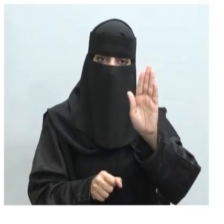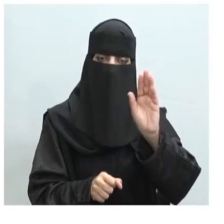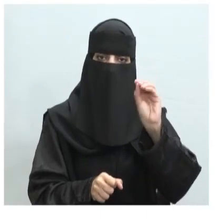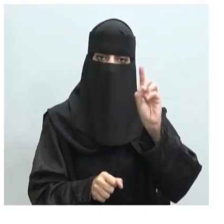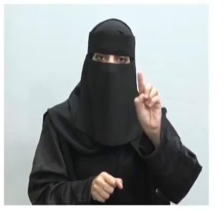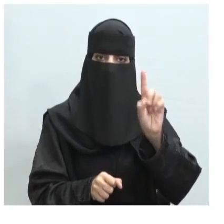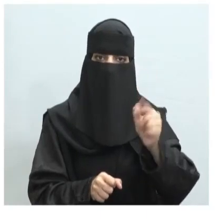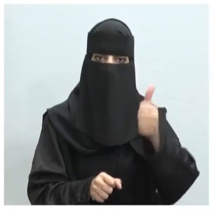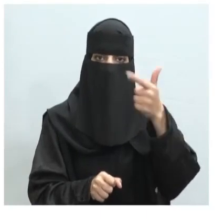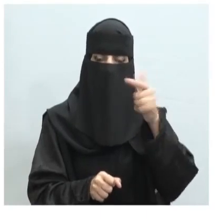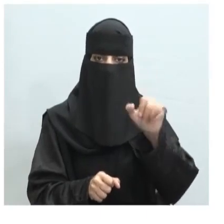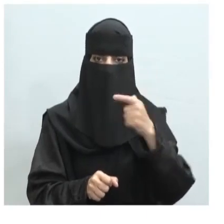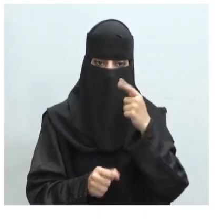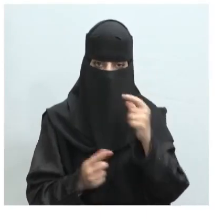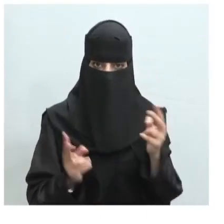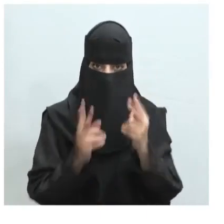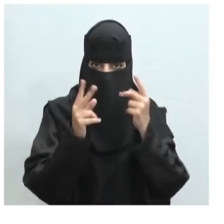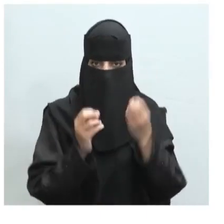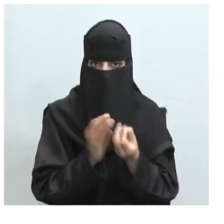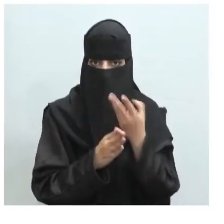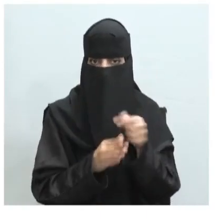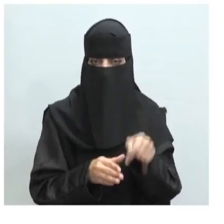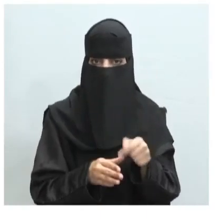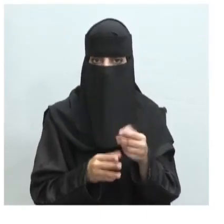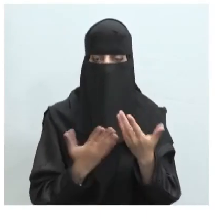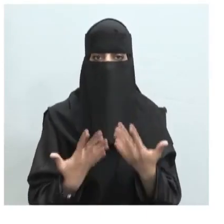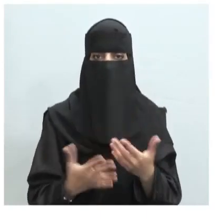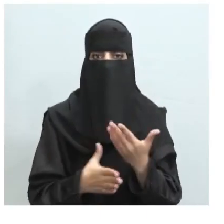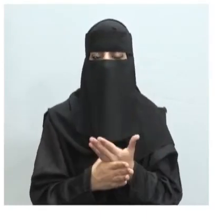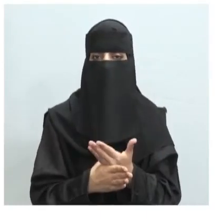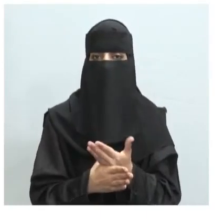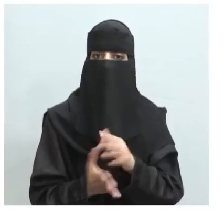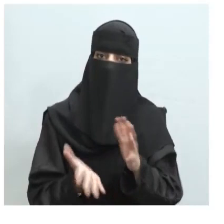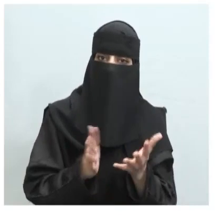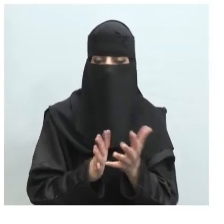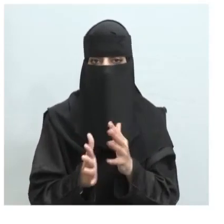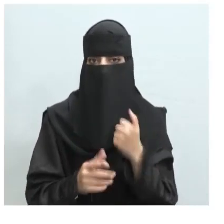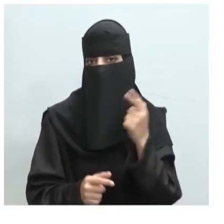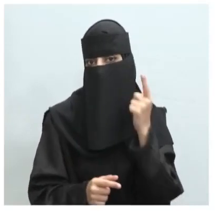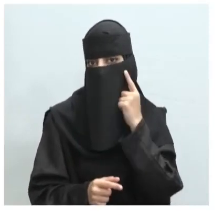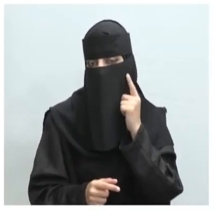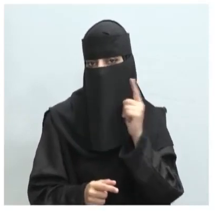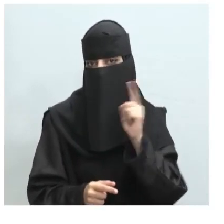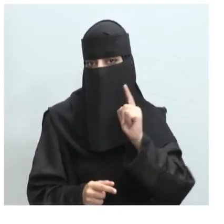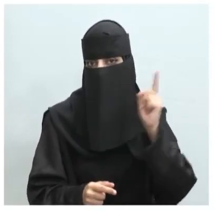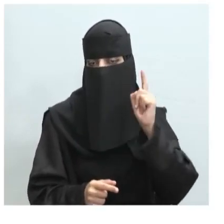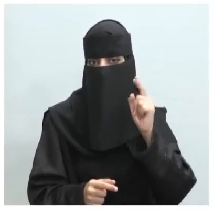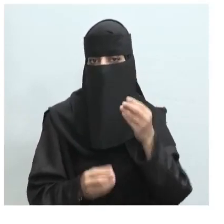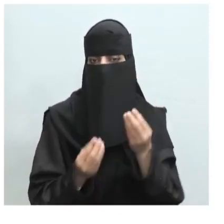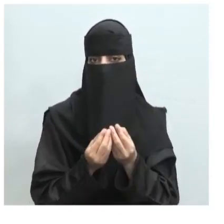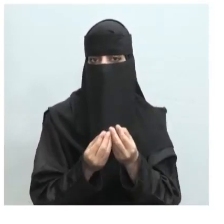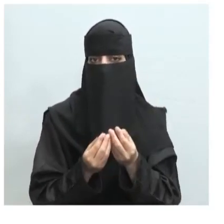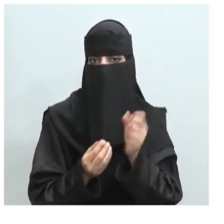انا سوف اشعر بهذه اللسعه الكهربائيه الخفيفه واحيانا قد اسمعوا في صوت